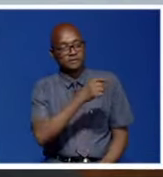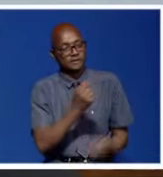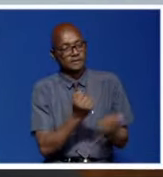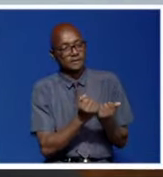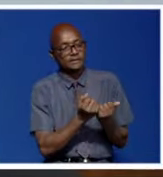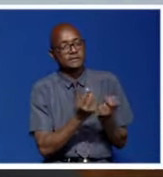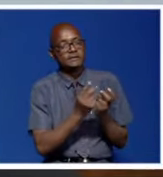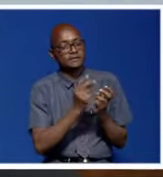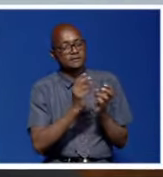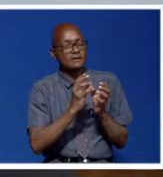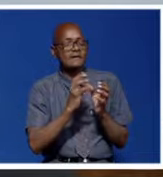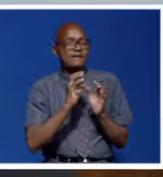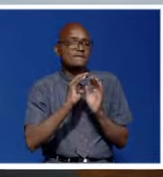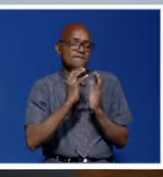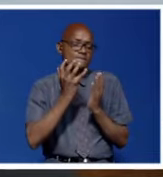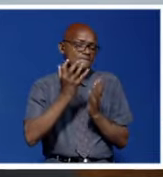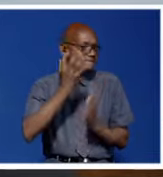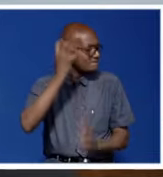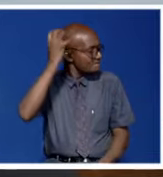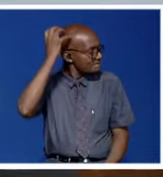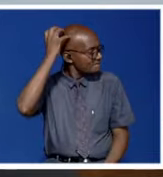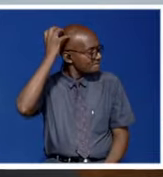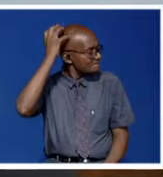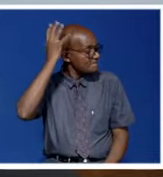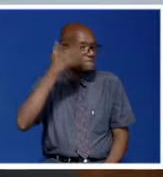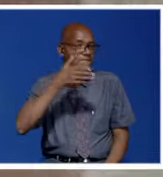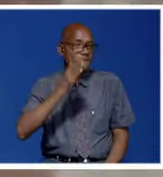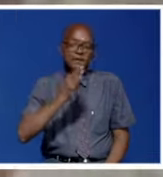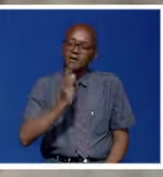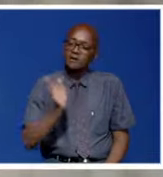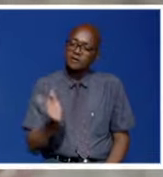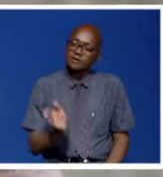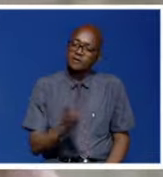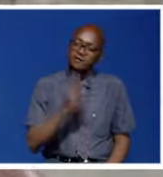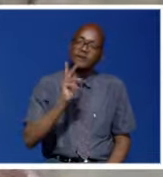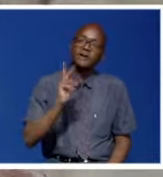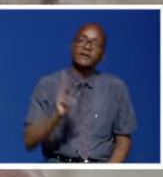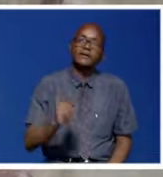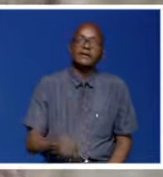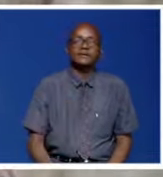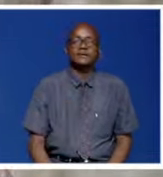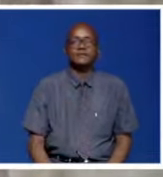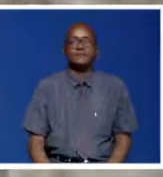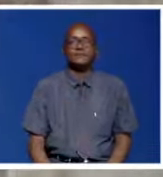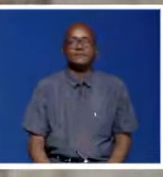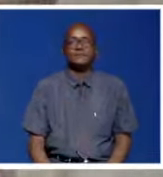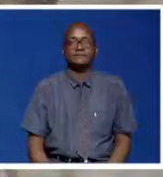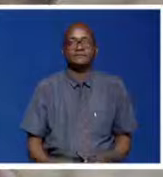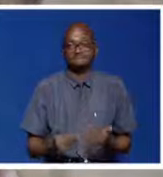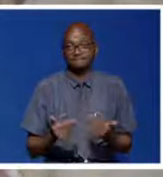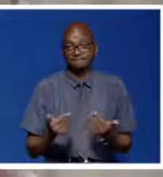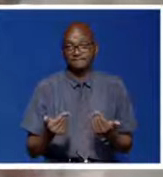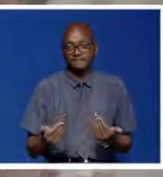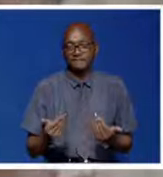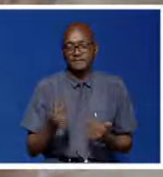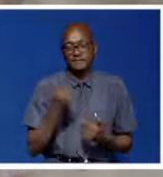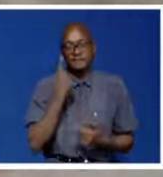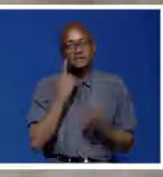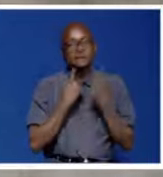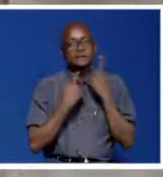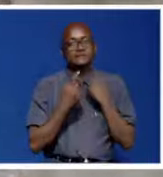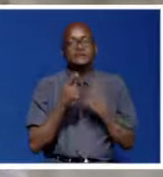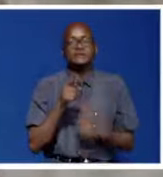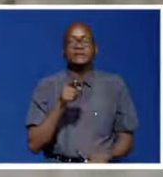tunakitengeneza inakuwa kama fuvu kabisa. Alafu anatoka kawaida. Kilio cha Wilson kwa sasa ni kwa kampuni ya bima